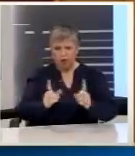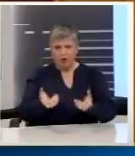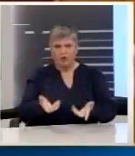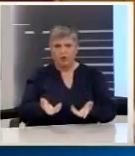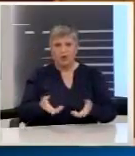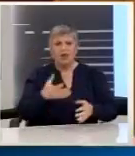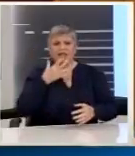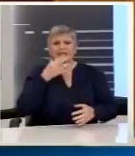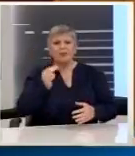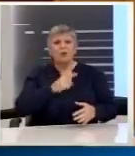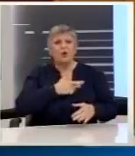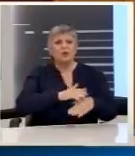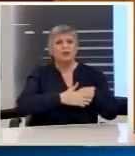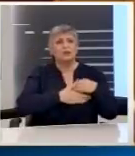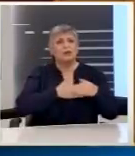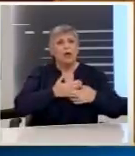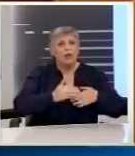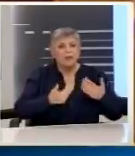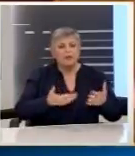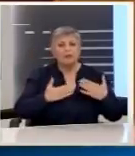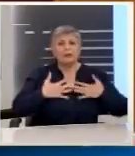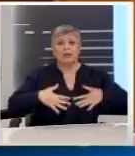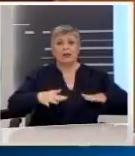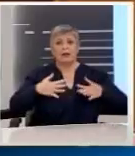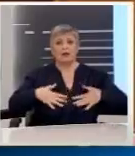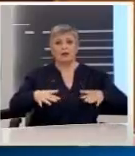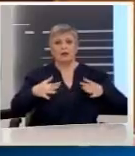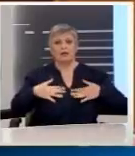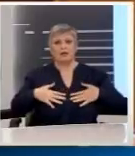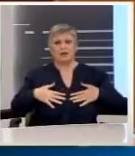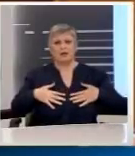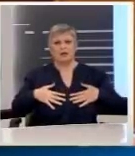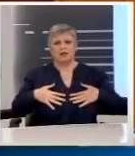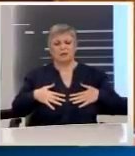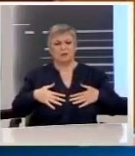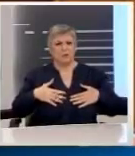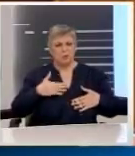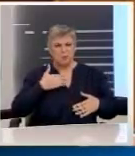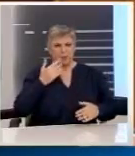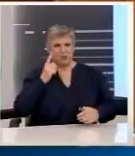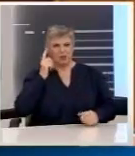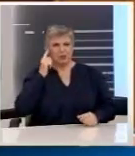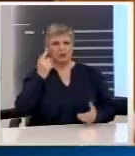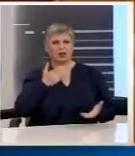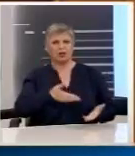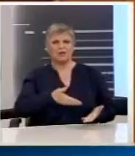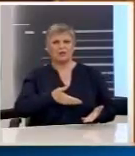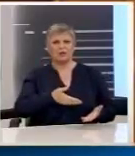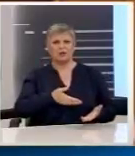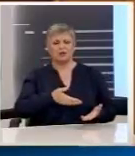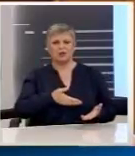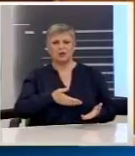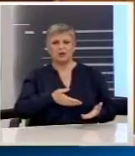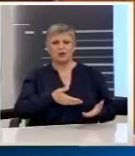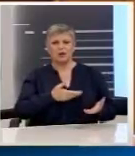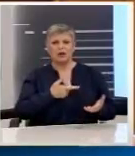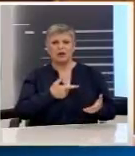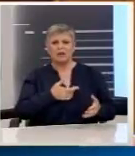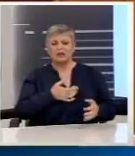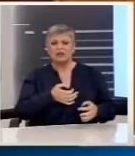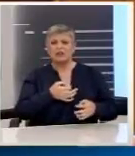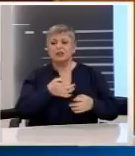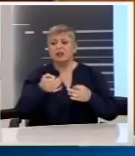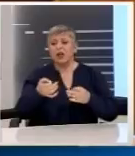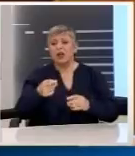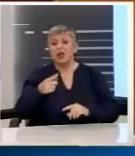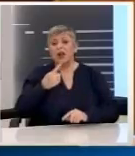ο ζήλος και αυτή η πρεμούρα από πλευρά σας, προκειμένου να αναδείξετε ότι